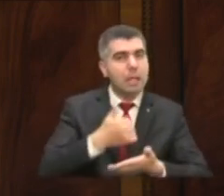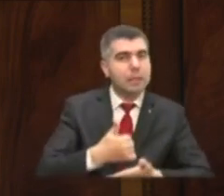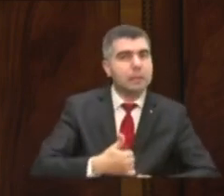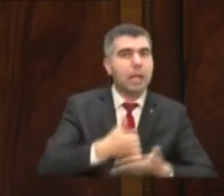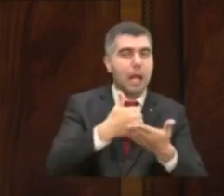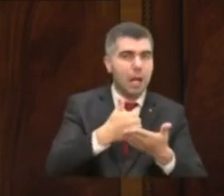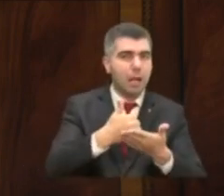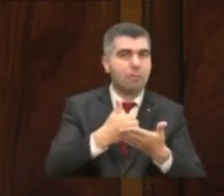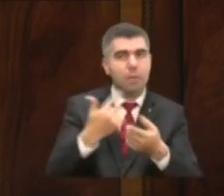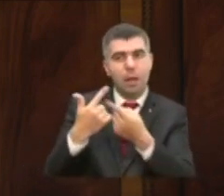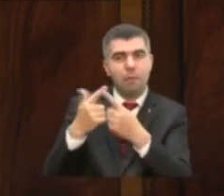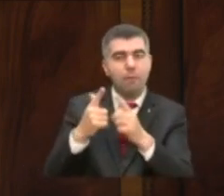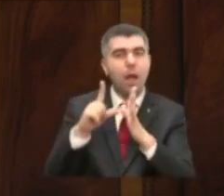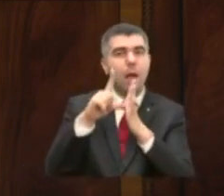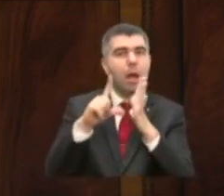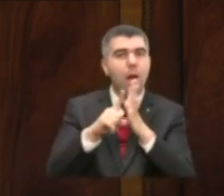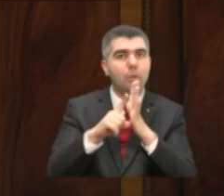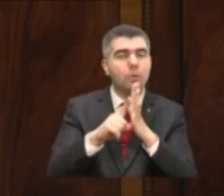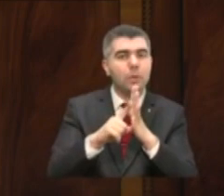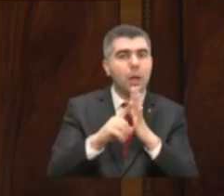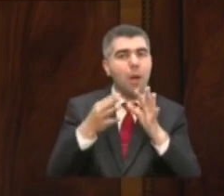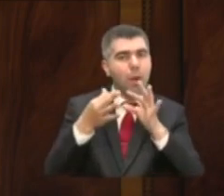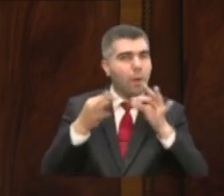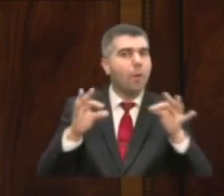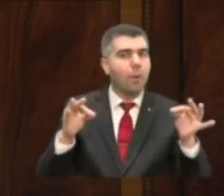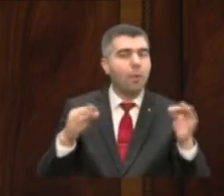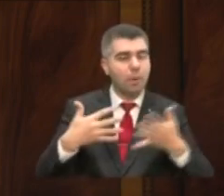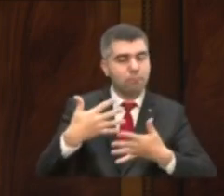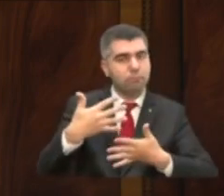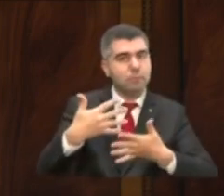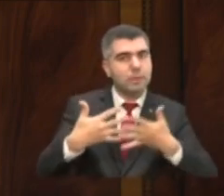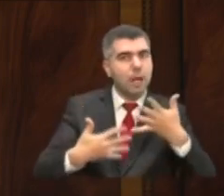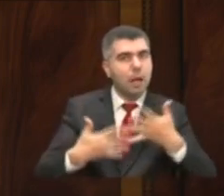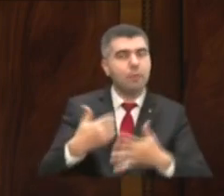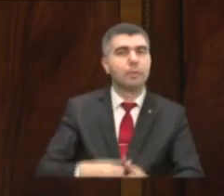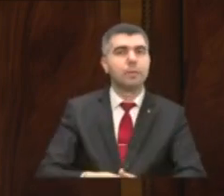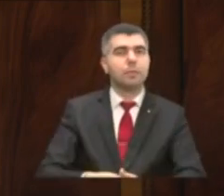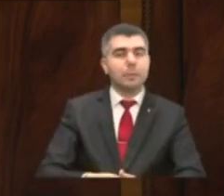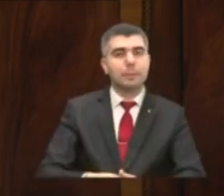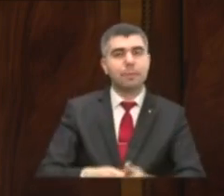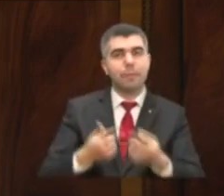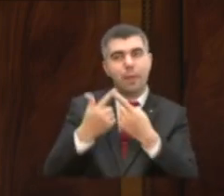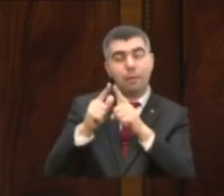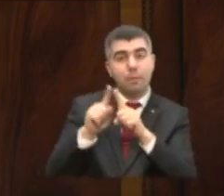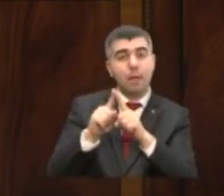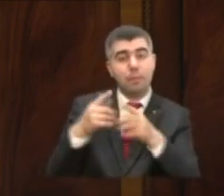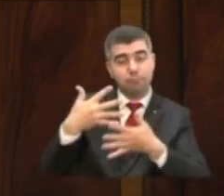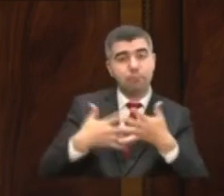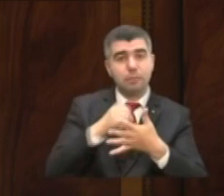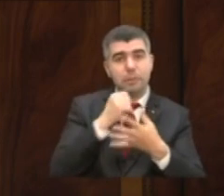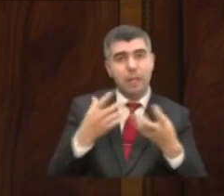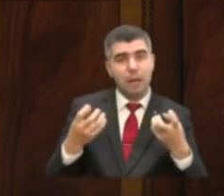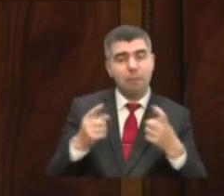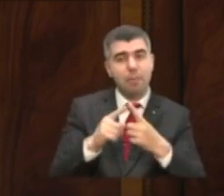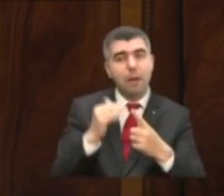يعطينا الضوء الأخضر نصدروا قوانين أخرى، مراسيم أخرى، لأن هادشي فيه منظومة تشريعية متكاملة. ونتمنى